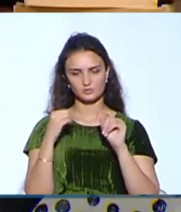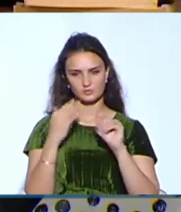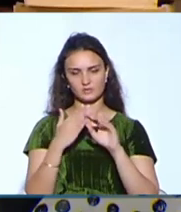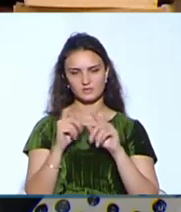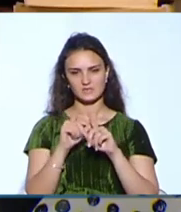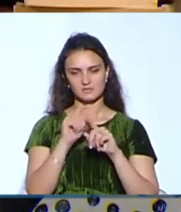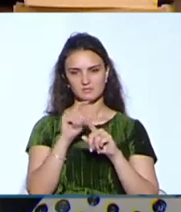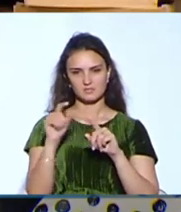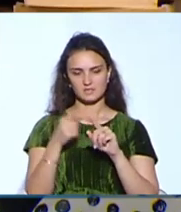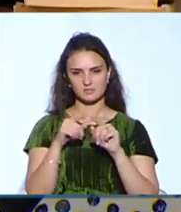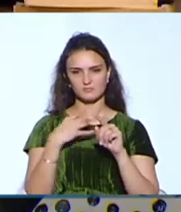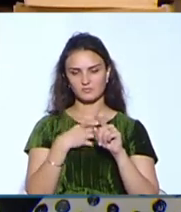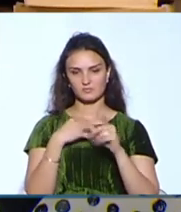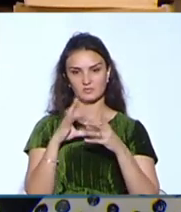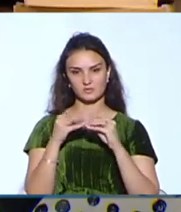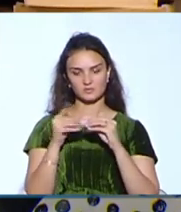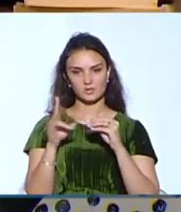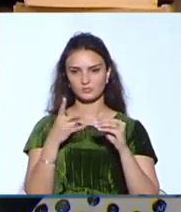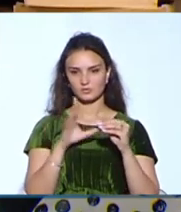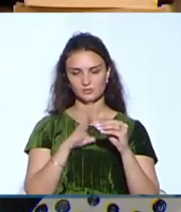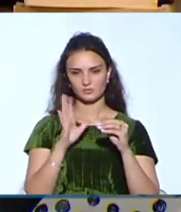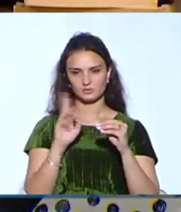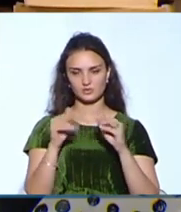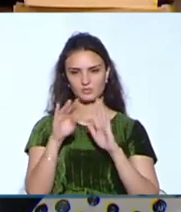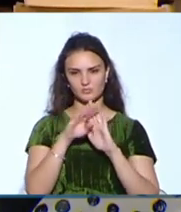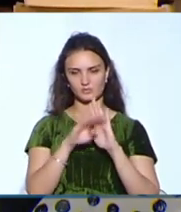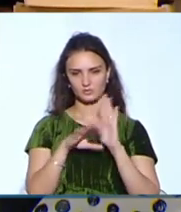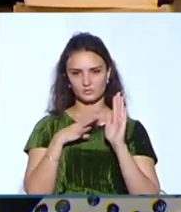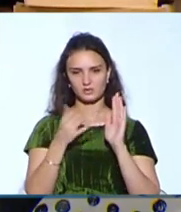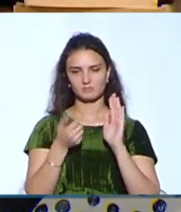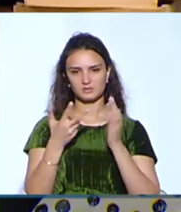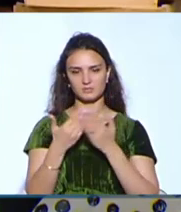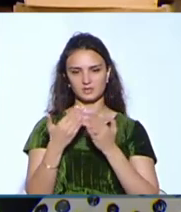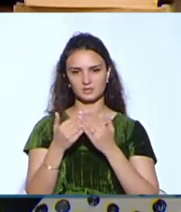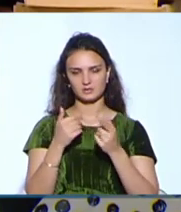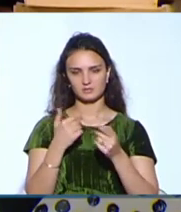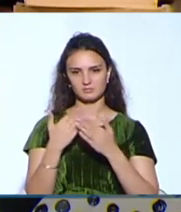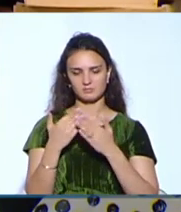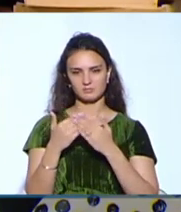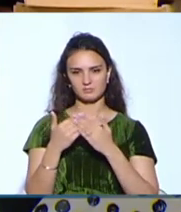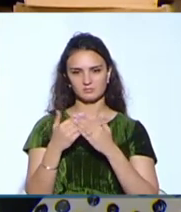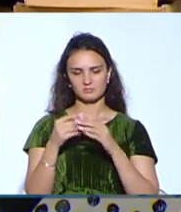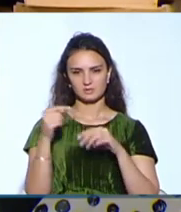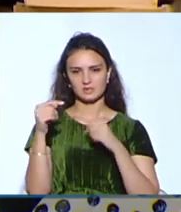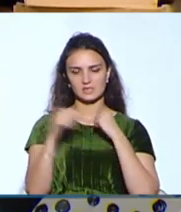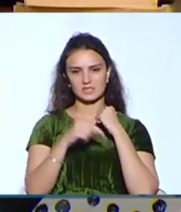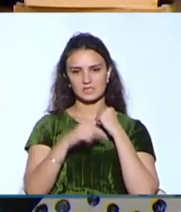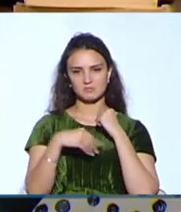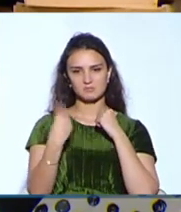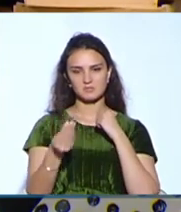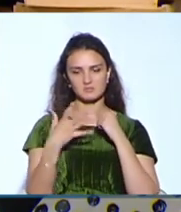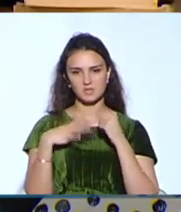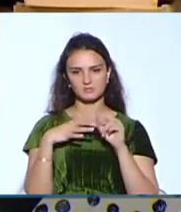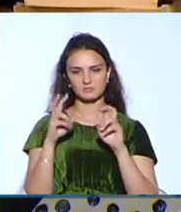შეიძინა სიტყვებმა, რომელსაც ეს მნიშვნელობა სულაც არ უნდა ჰქონოდა, და ჩამოთვლილი ჰქონდა რამდენიმე მაგალითი, რომ მაგალითად ქრთამის მიცემა